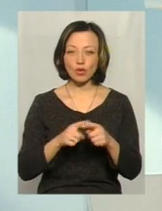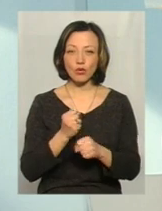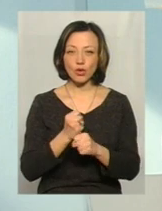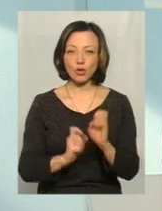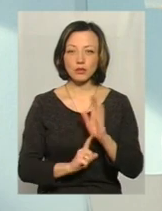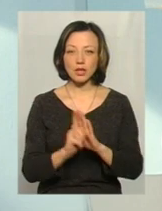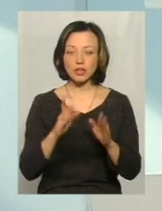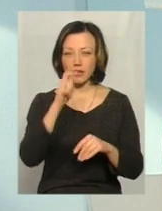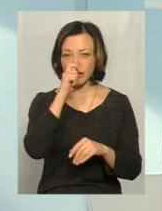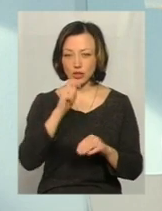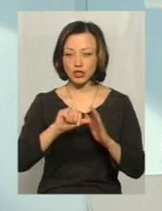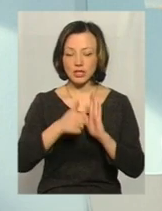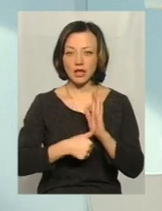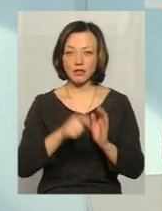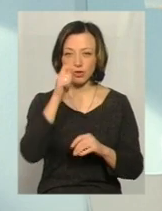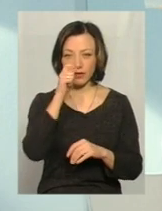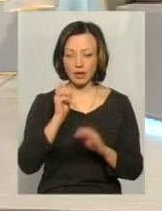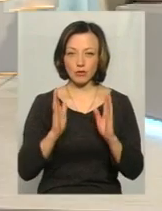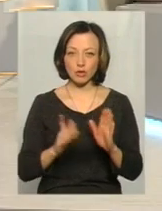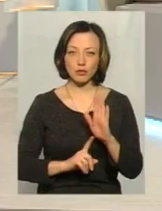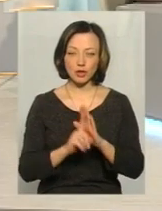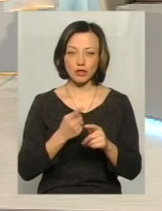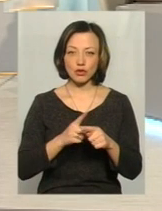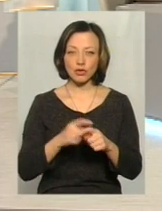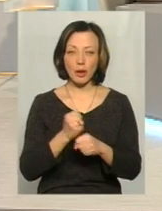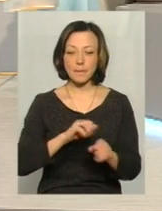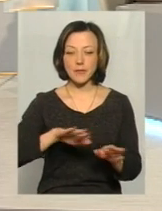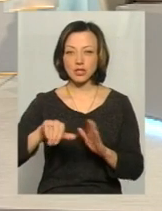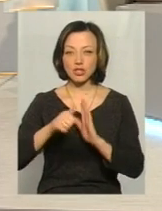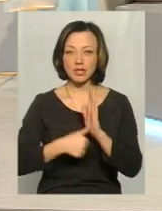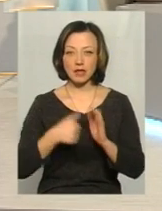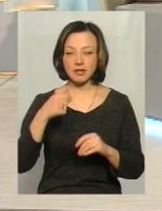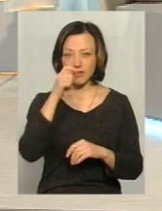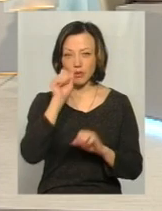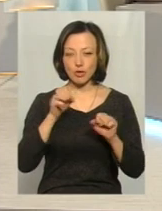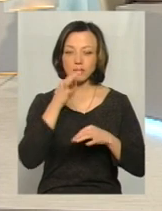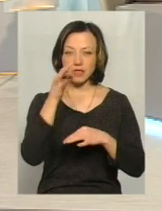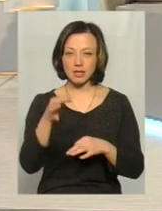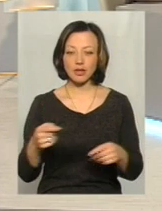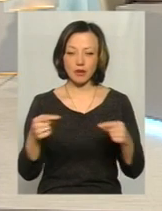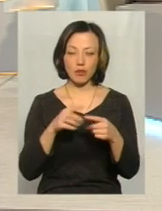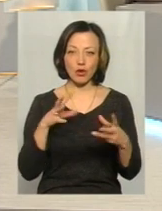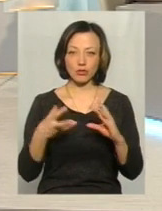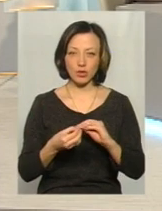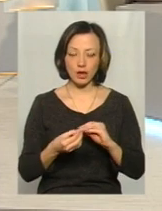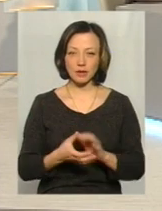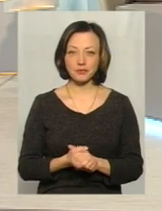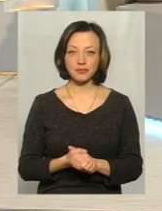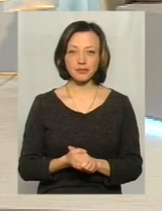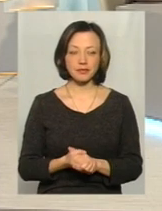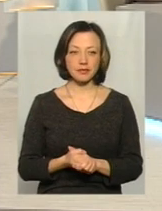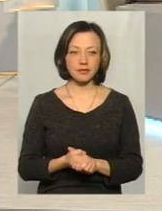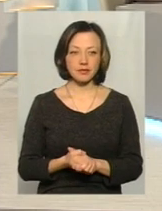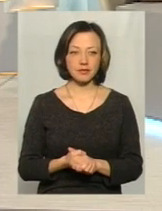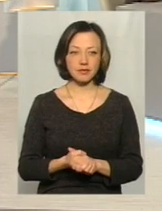розпочнемо лише у квітні, з 16 квітня. Після 16 квітня можемо вам сказати вже про результати нашої